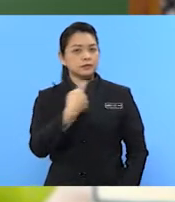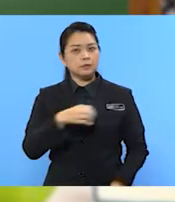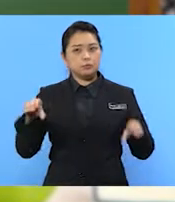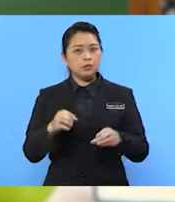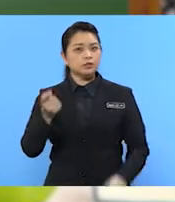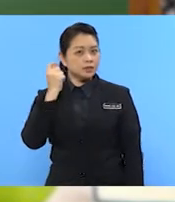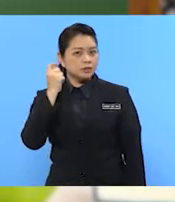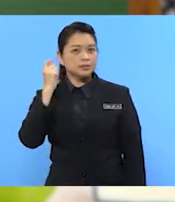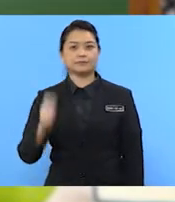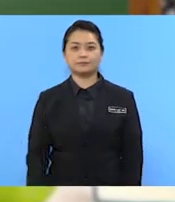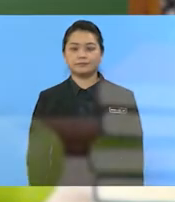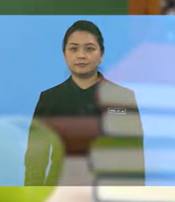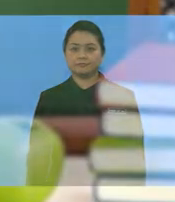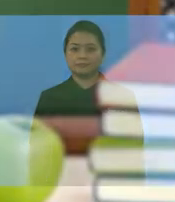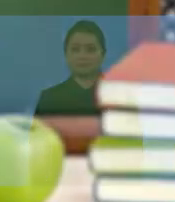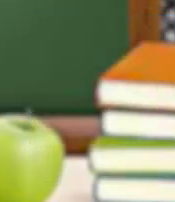tadi.